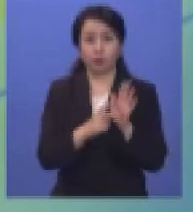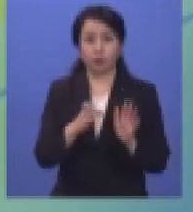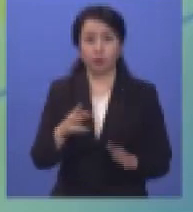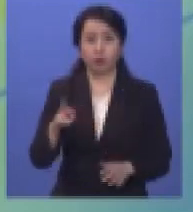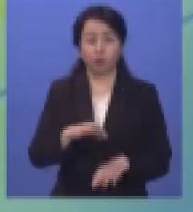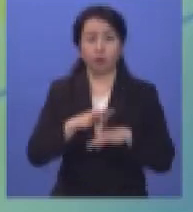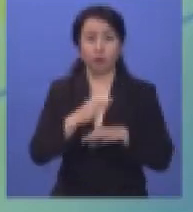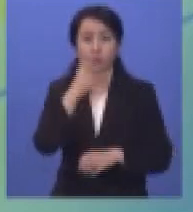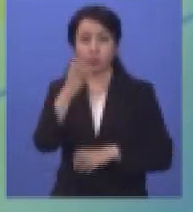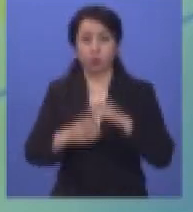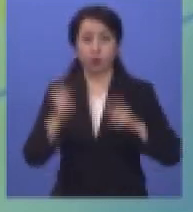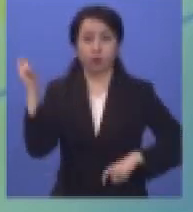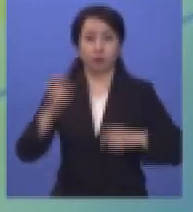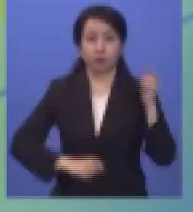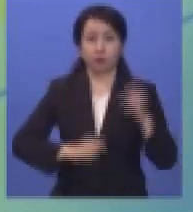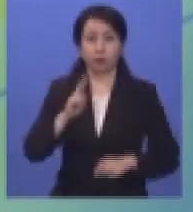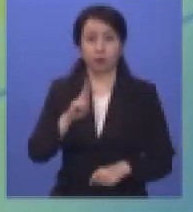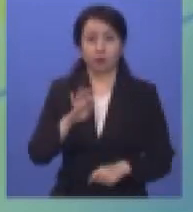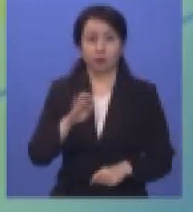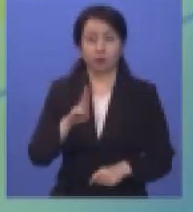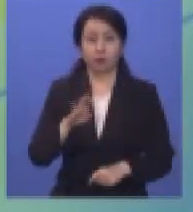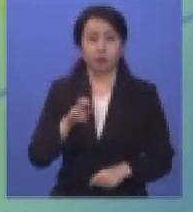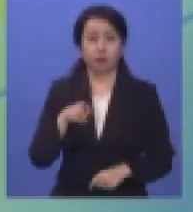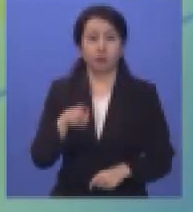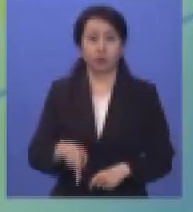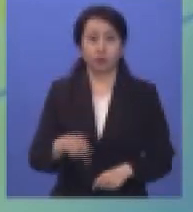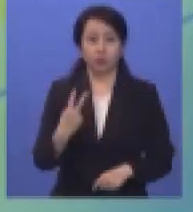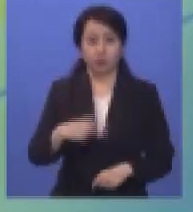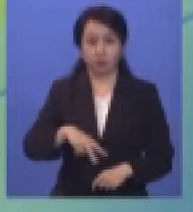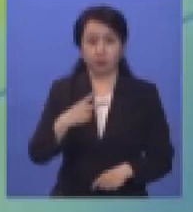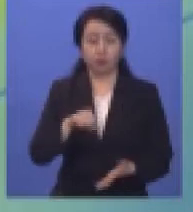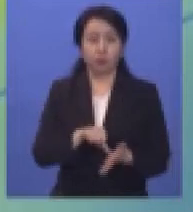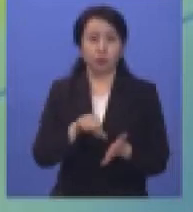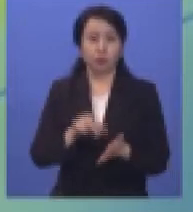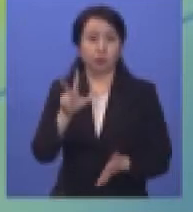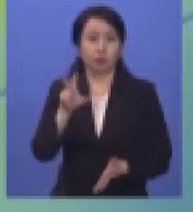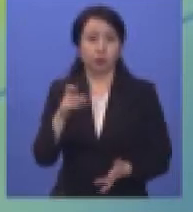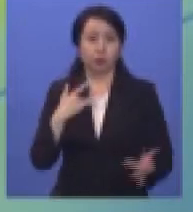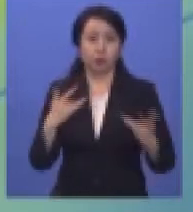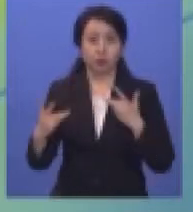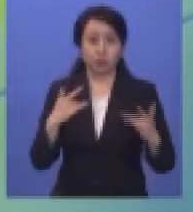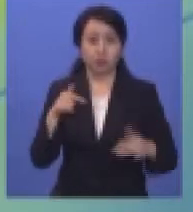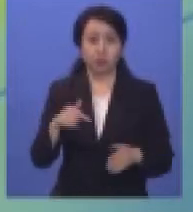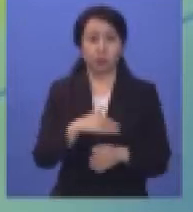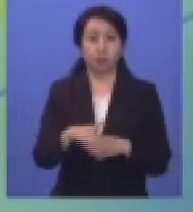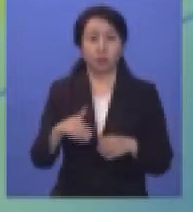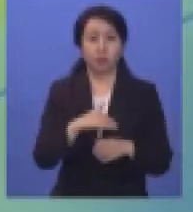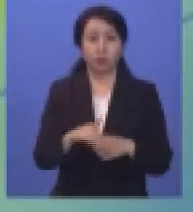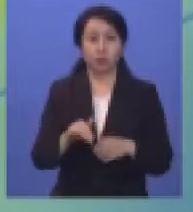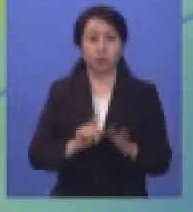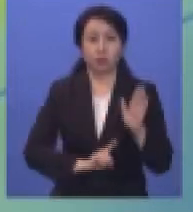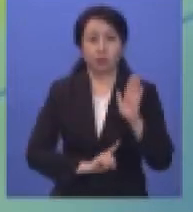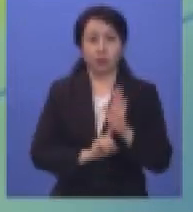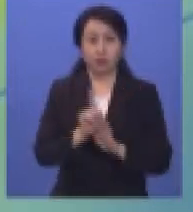июля проходит международный фестиваль «Кызылжар Мьюзик Фест 2022» с участием 300 артистов, в том числе